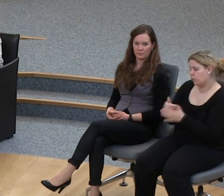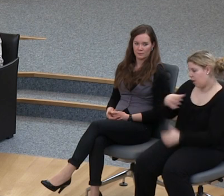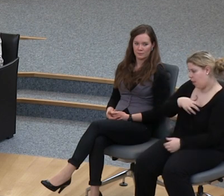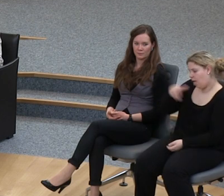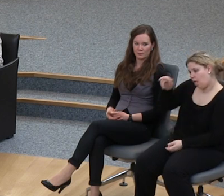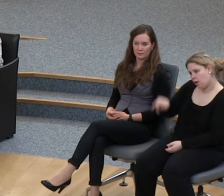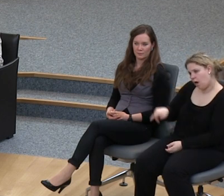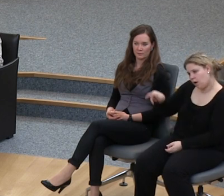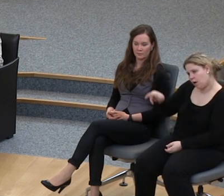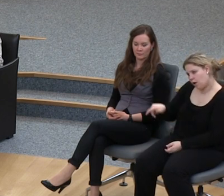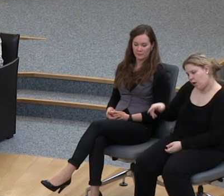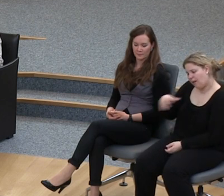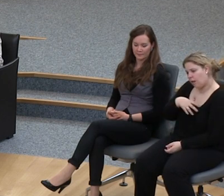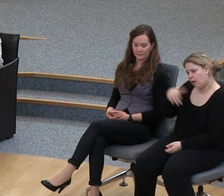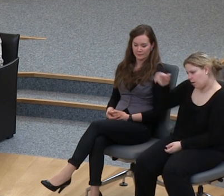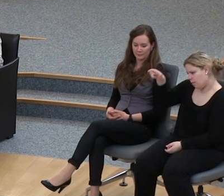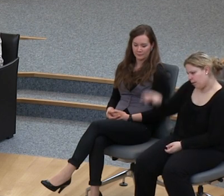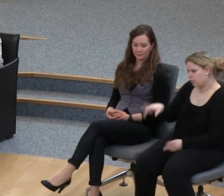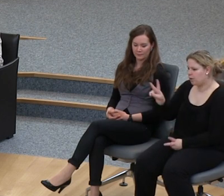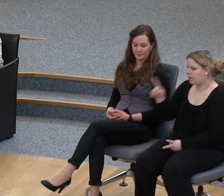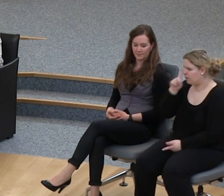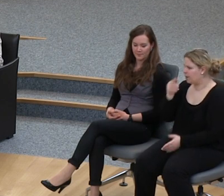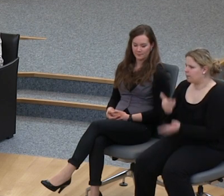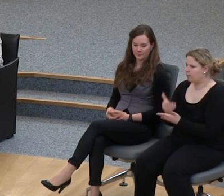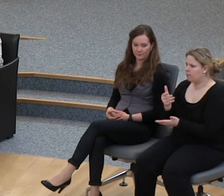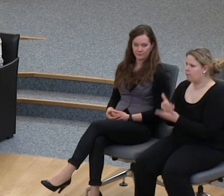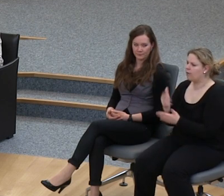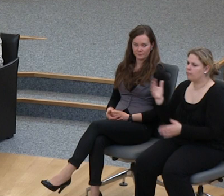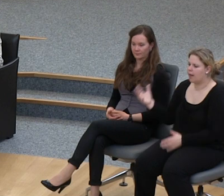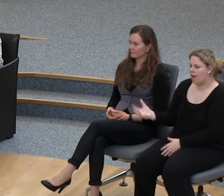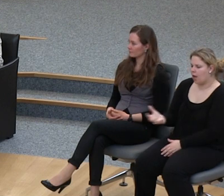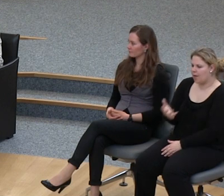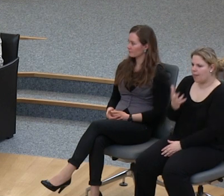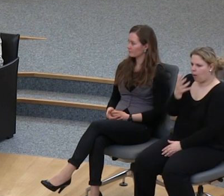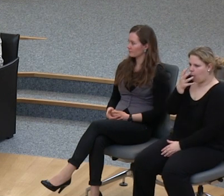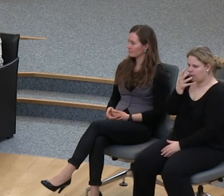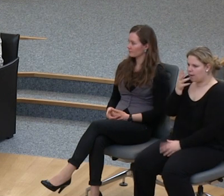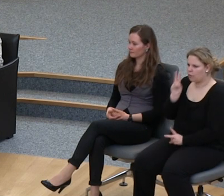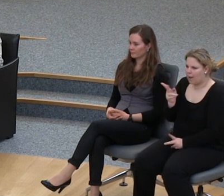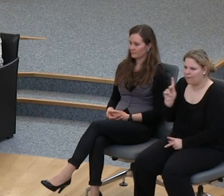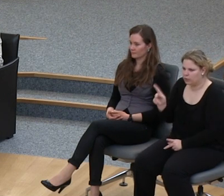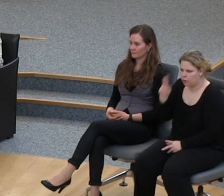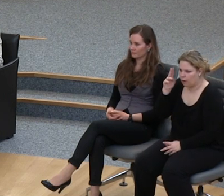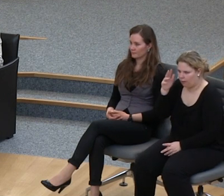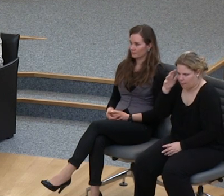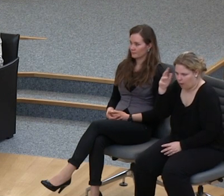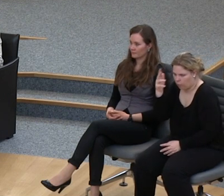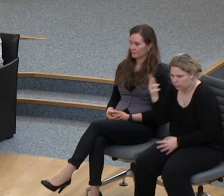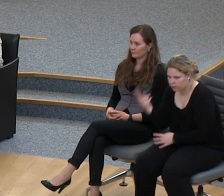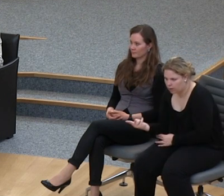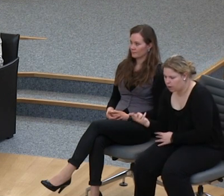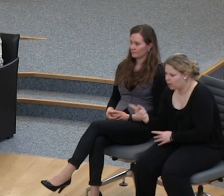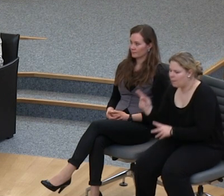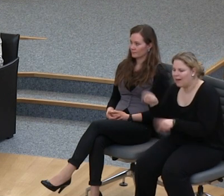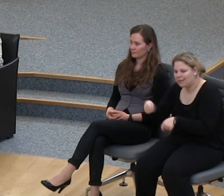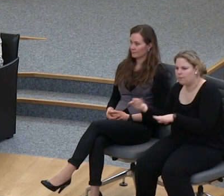reagieren die üblichen Narkosemittel paradox. Das heißt, man wird wacher und wenn ich das nicht weiß, dann geht dann